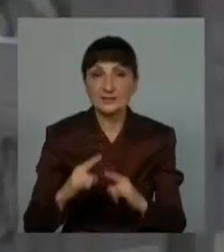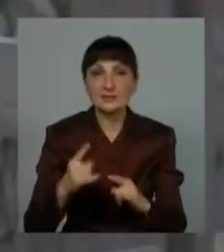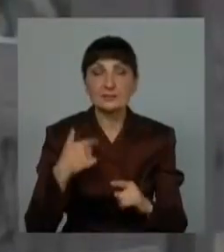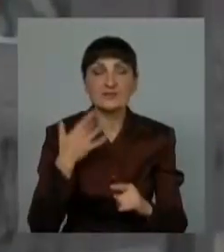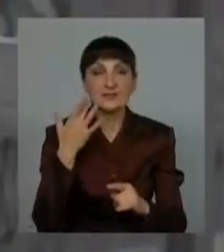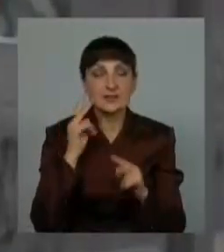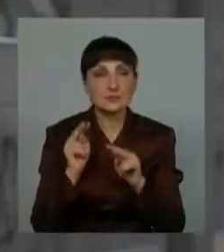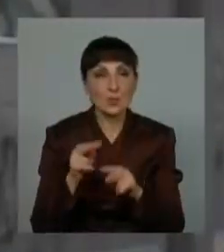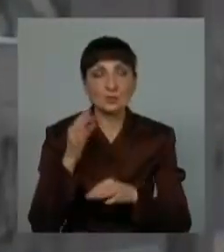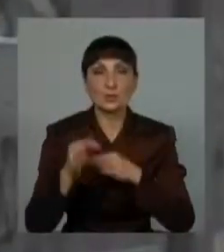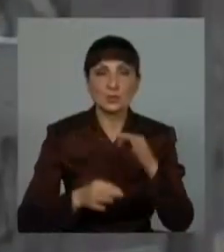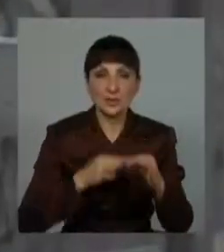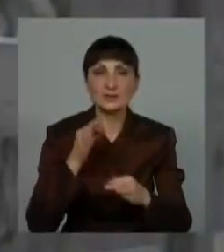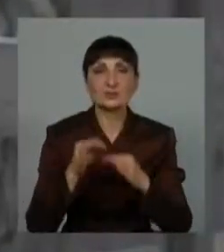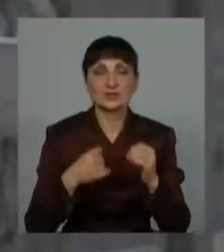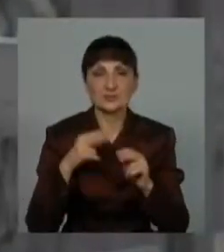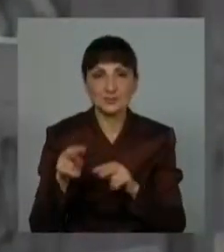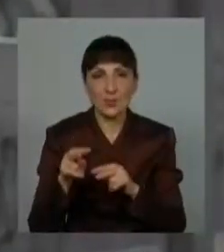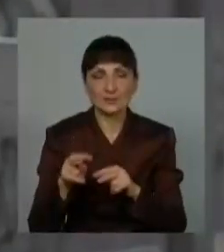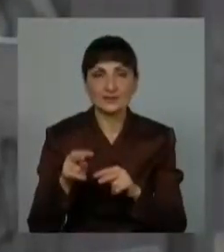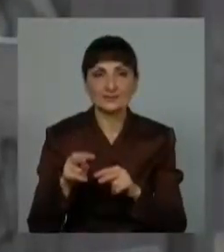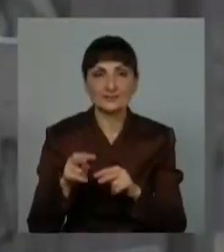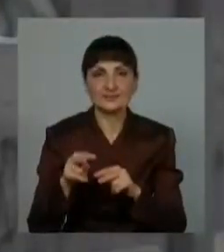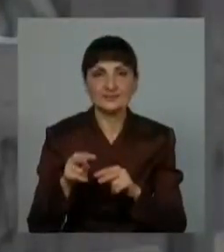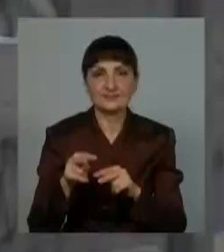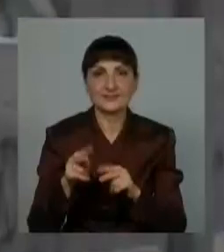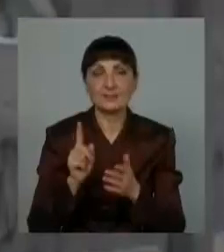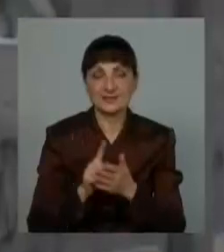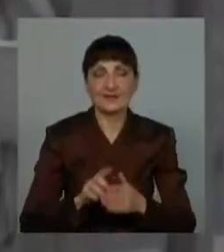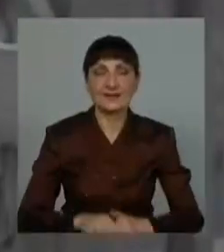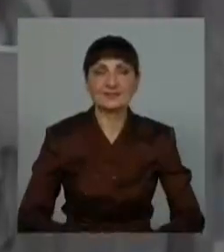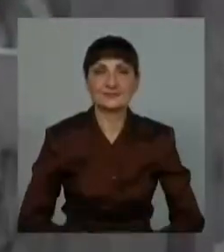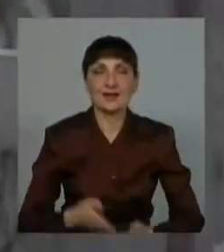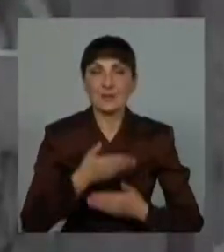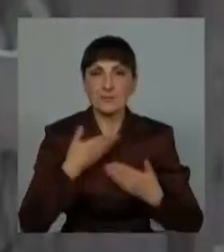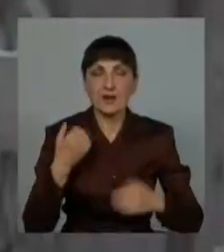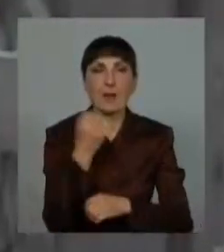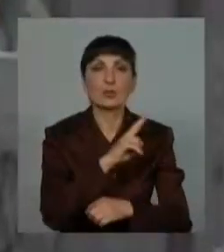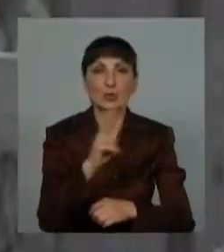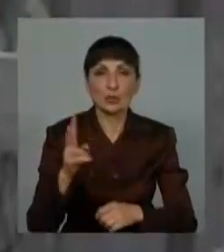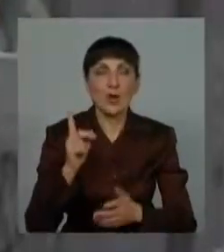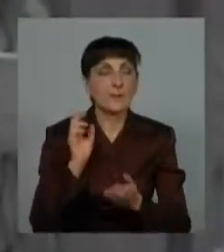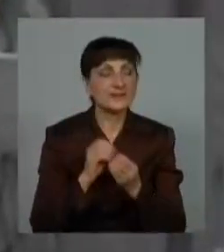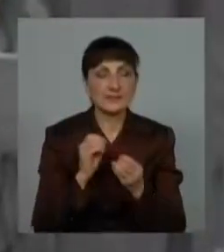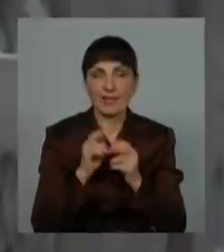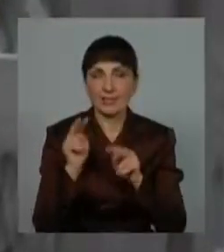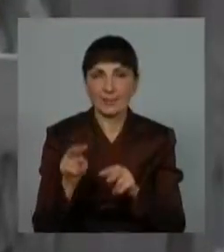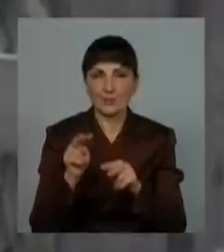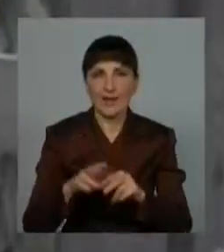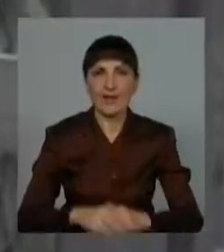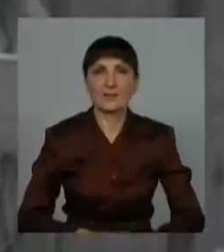там круглосуточное дежурство под наблюдением. Под нашими работниками будет, они постоянно под